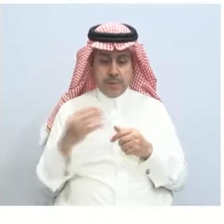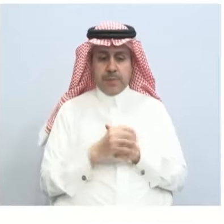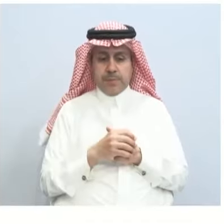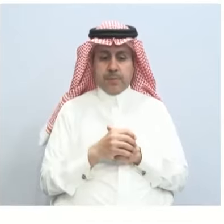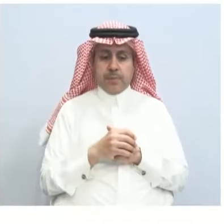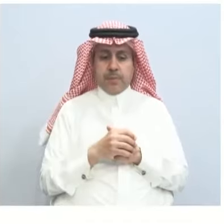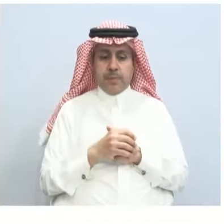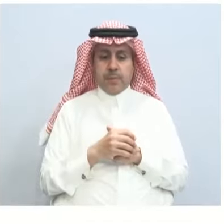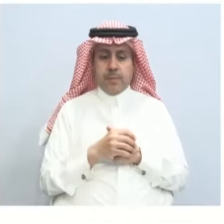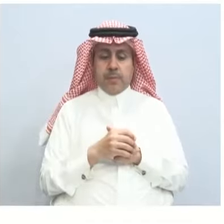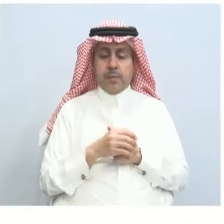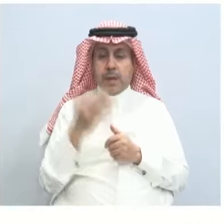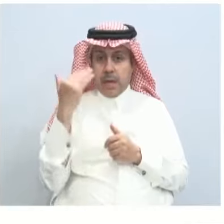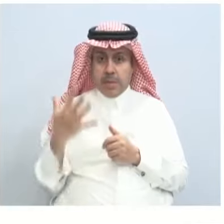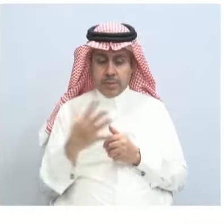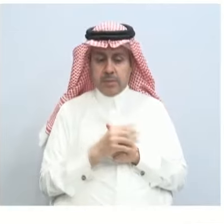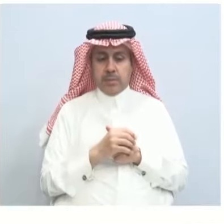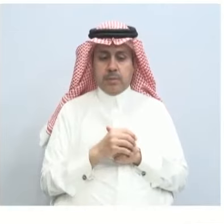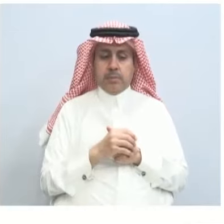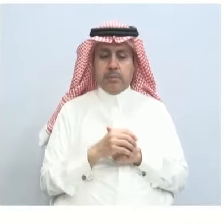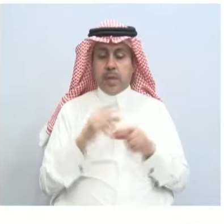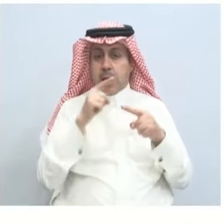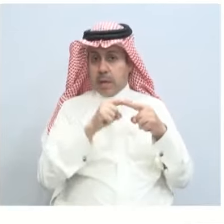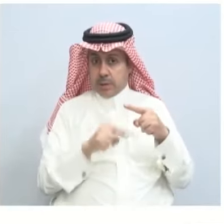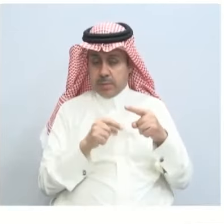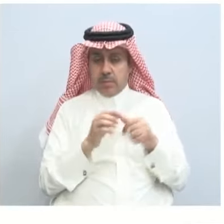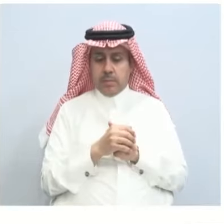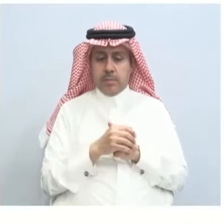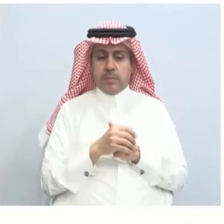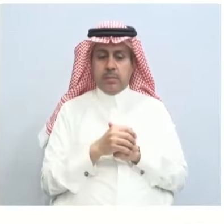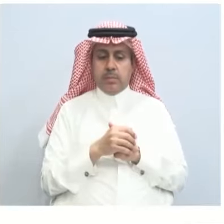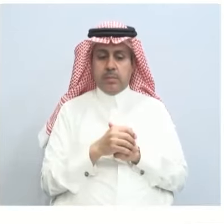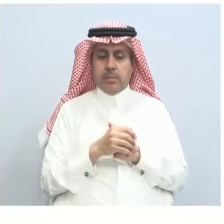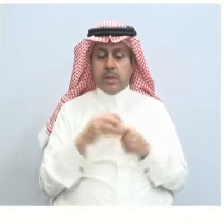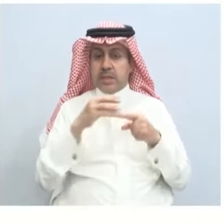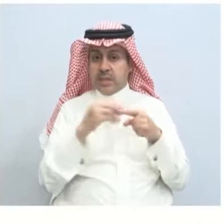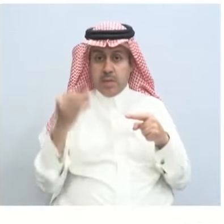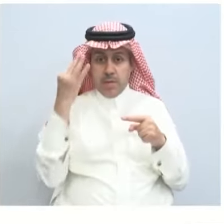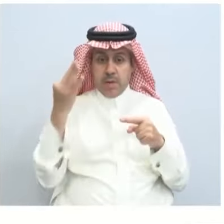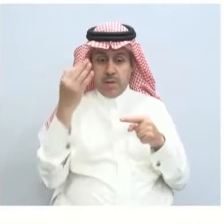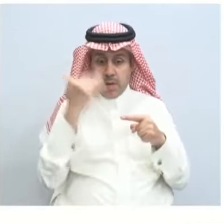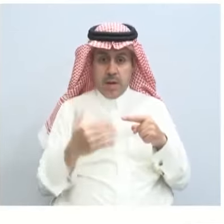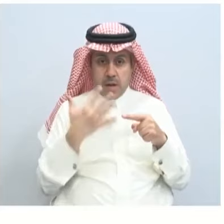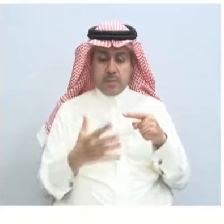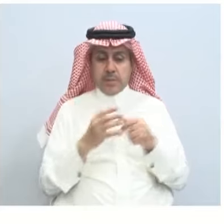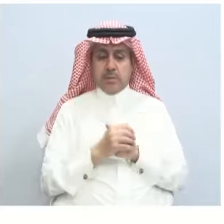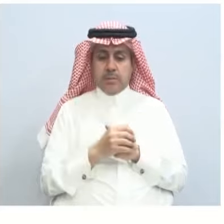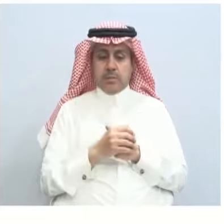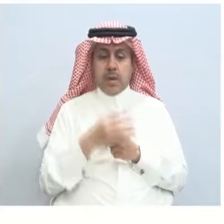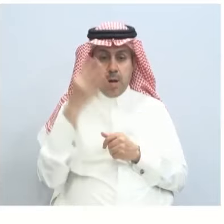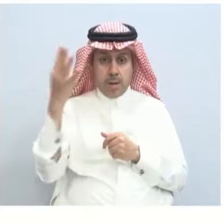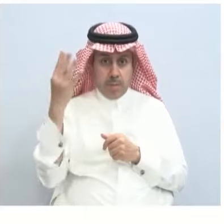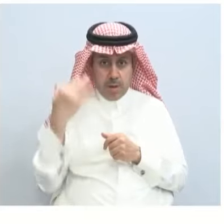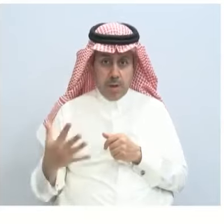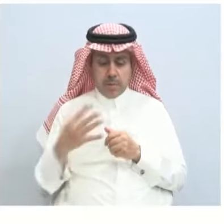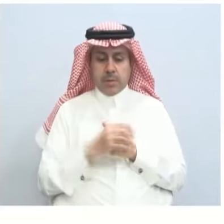على 5 فكيف اقسمه اقسم الاحداثيات كامله فاقول سالب 3 على 5 و 4 على